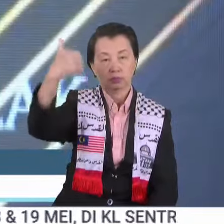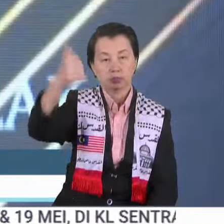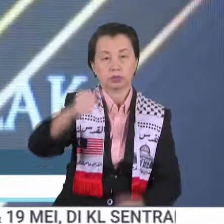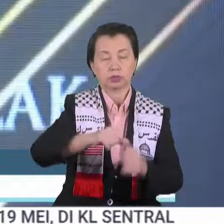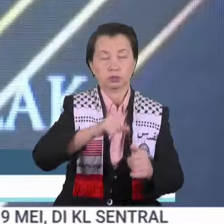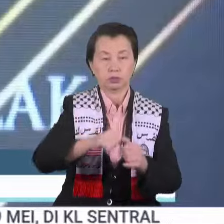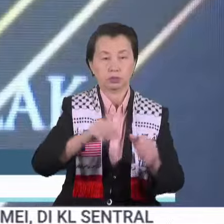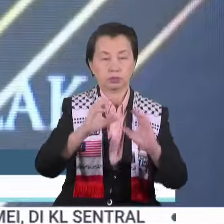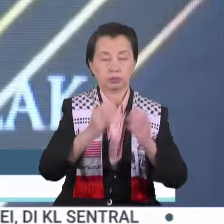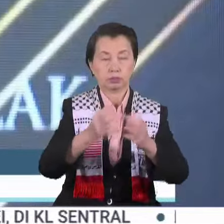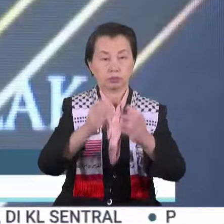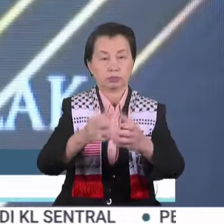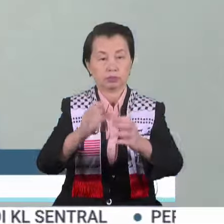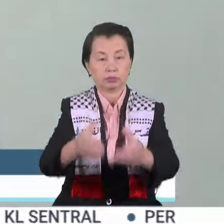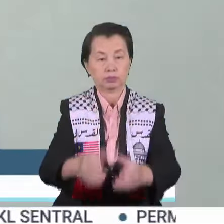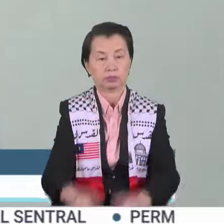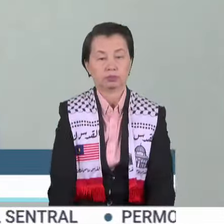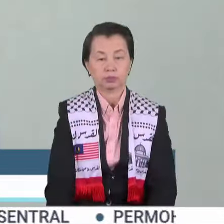kategori.